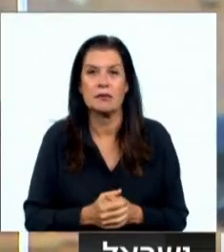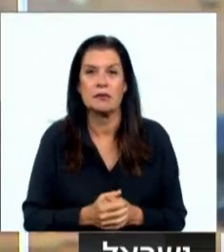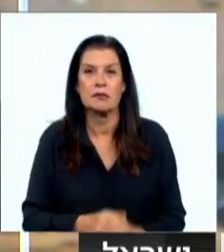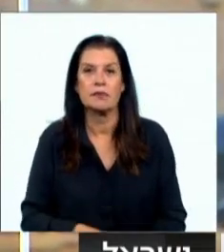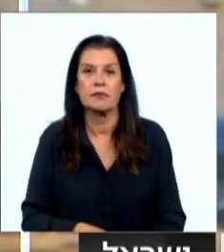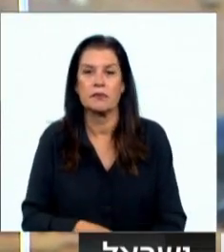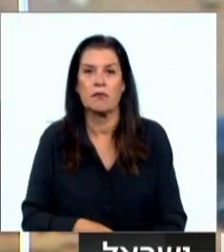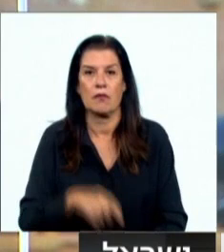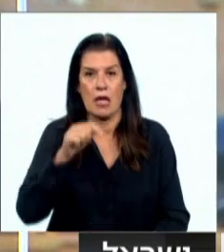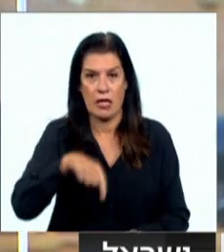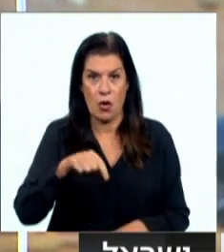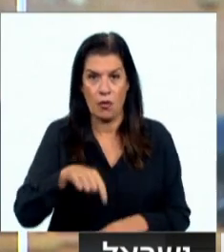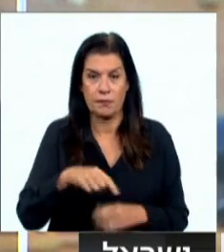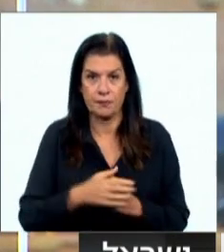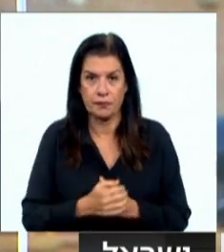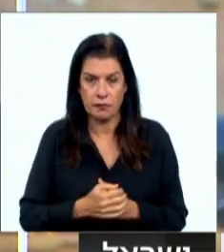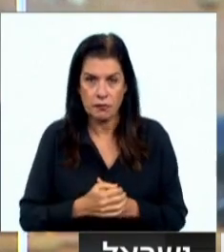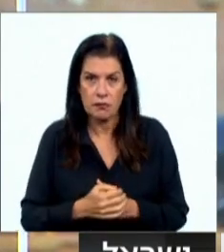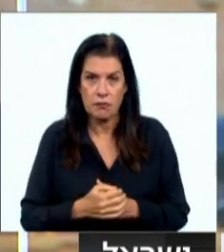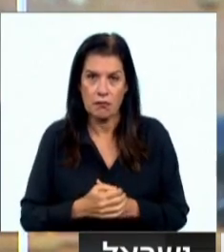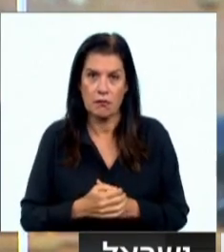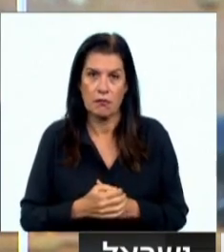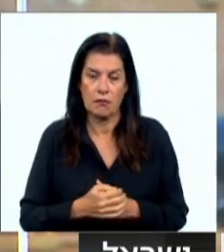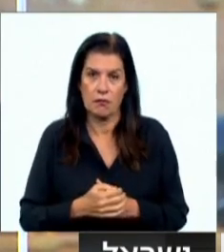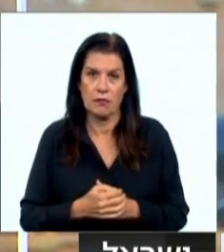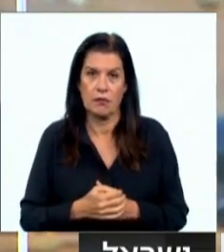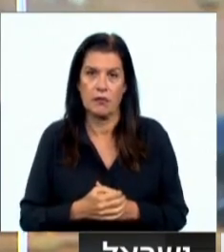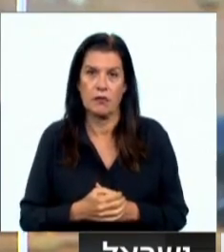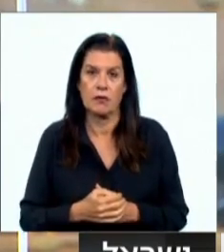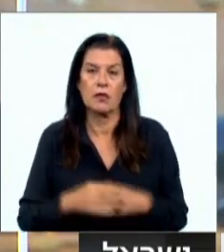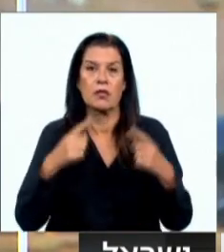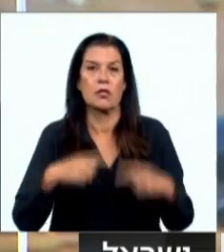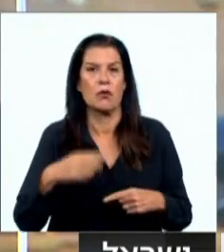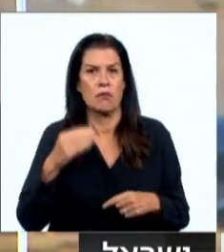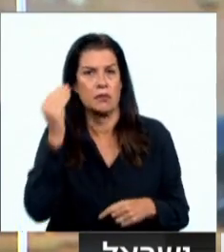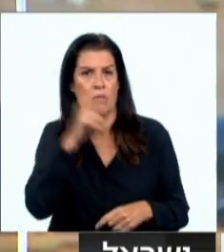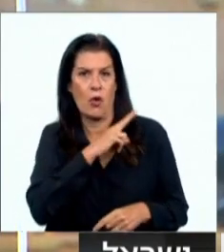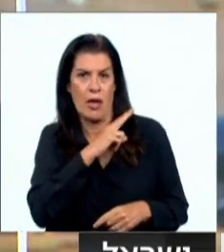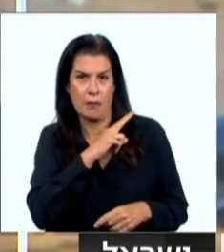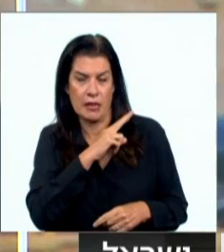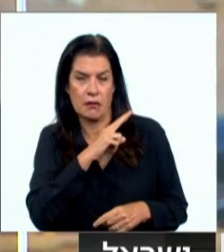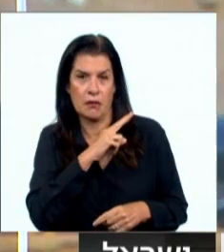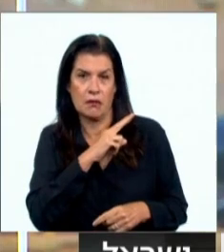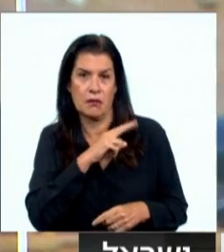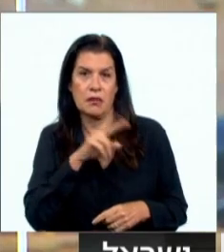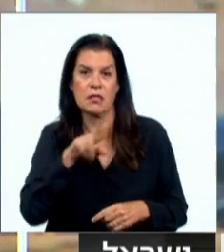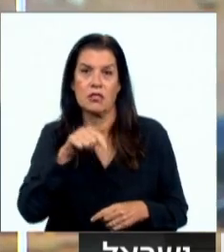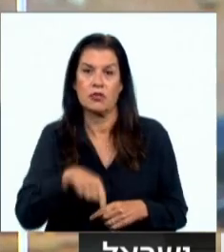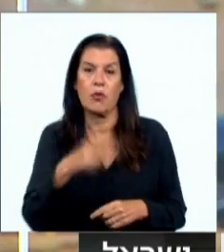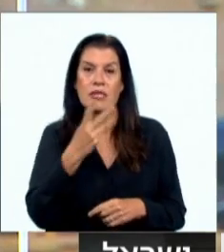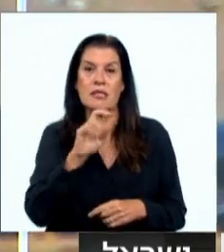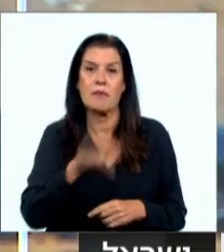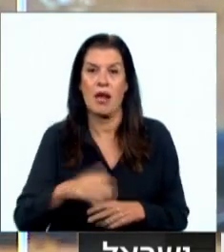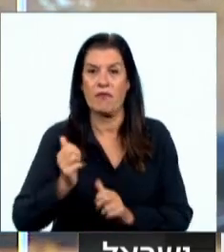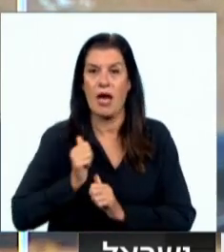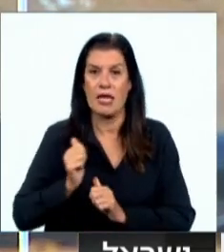ב... אז זה יום הזיכרון בעצם לבריטים, והבריטים כאן יש כמעט 20 אלף חיילים שקבורים בארץ,